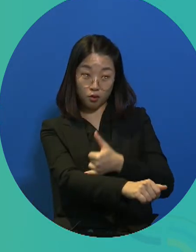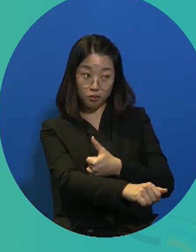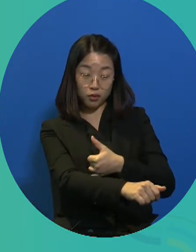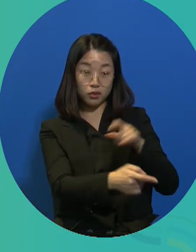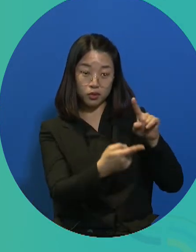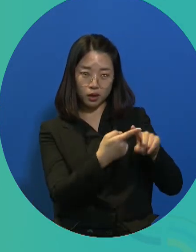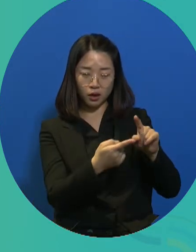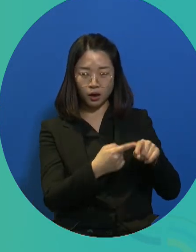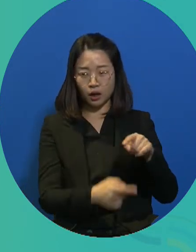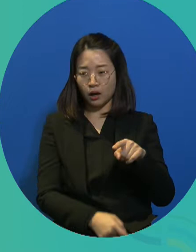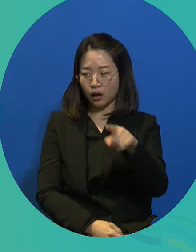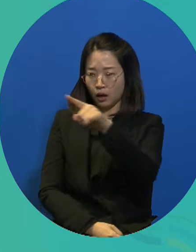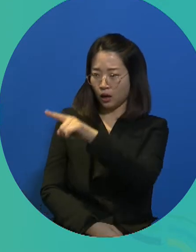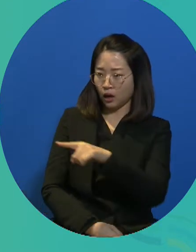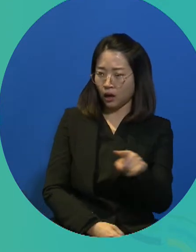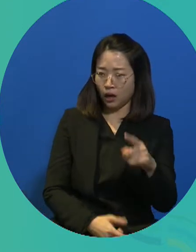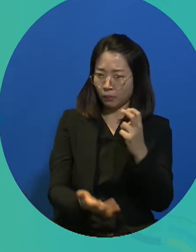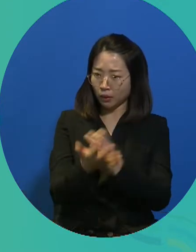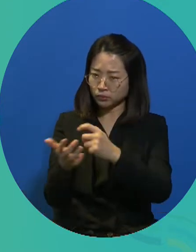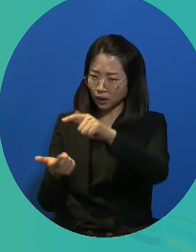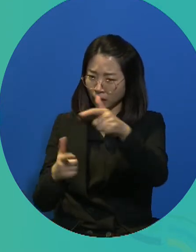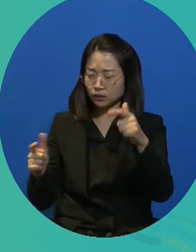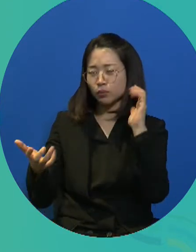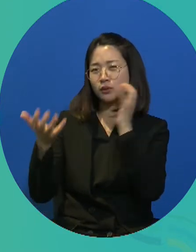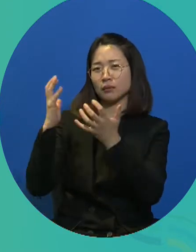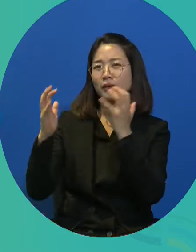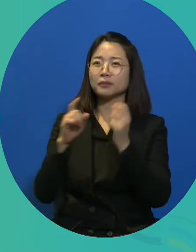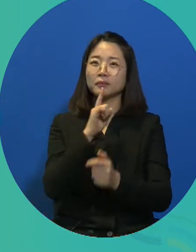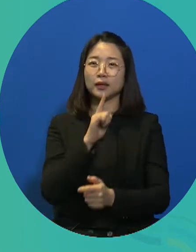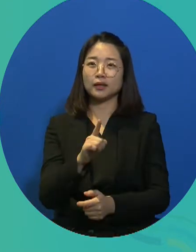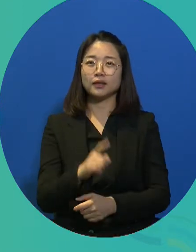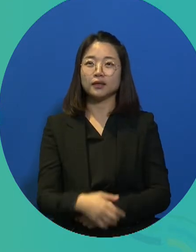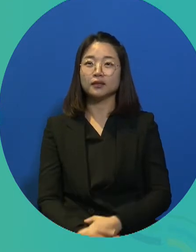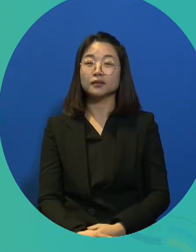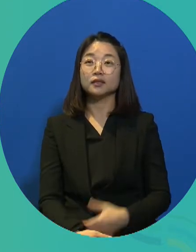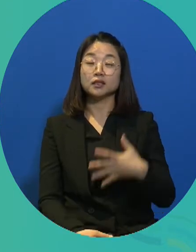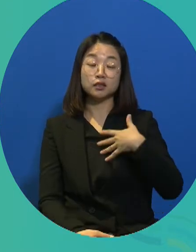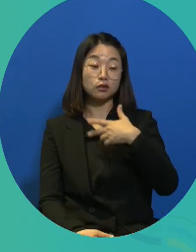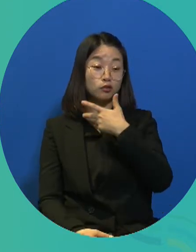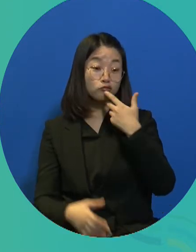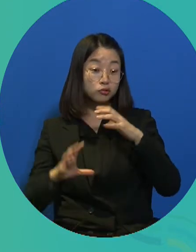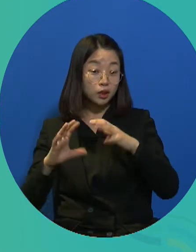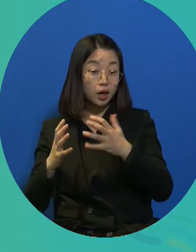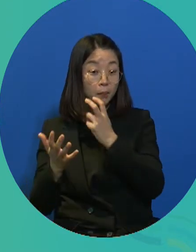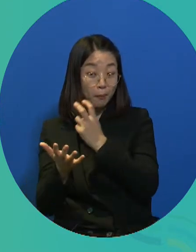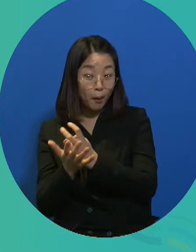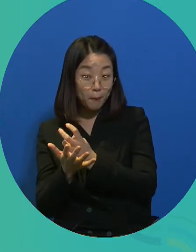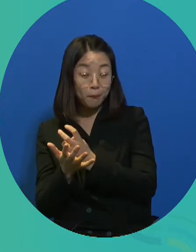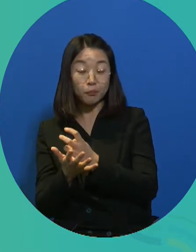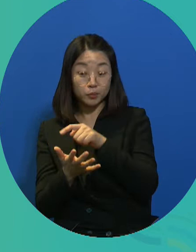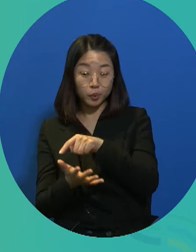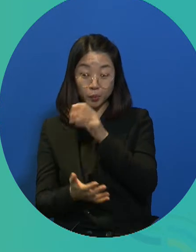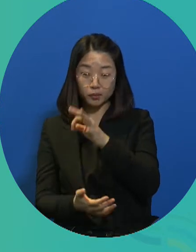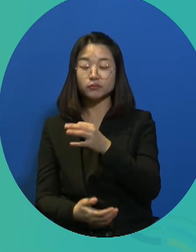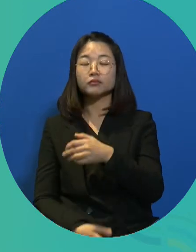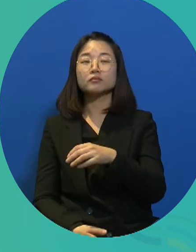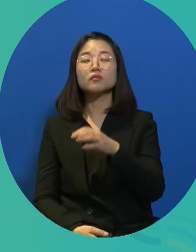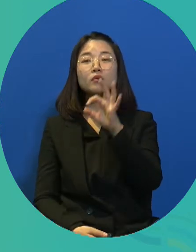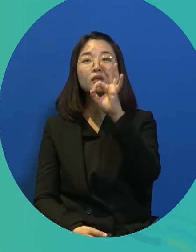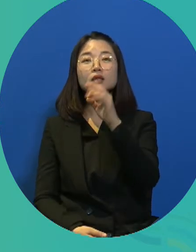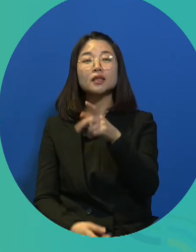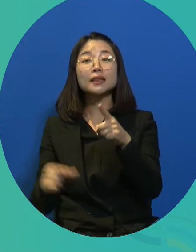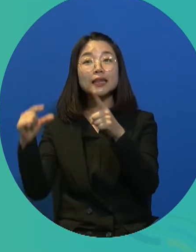이것을 참으로 복잡하게 생각을 하고 있다는 말씀을 드리겠습니다. 또한 저희 영국에서 사용하고 있는 여러 용어에 대해서 말씀을